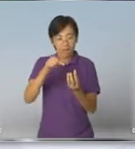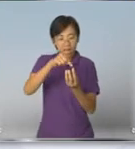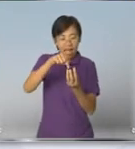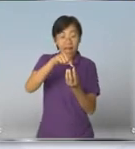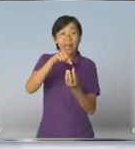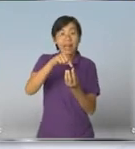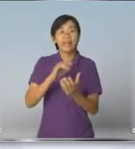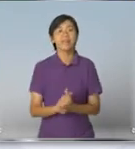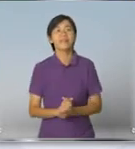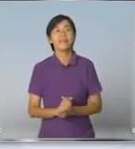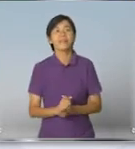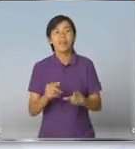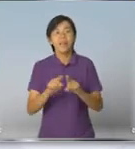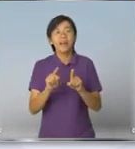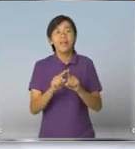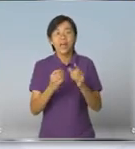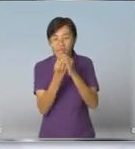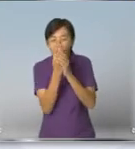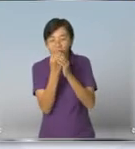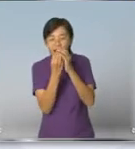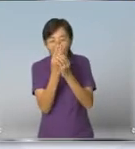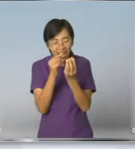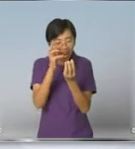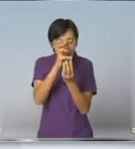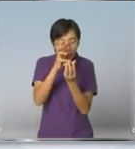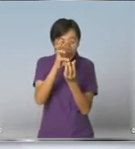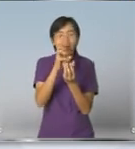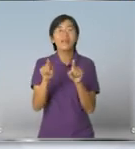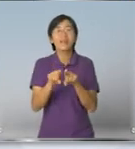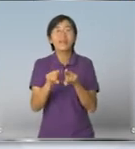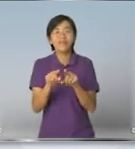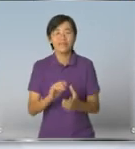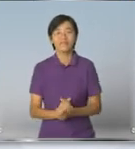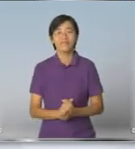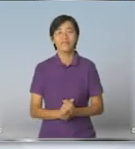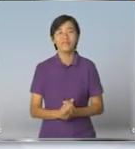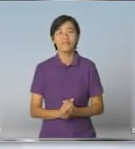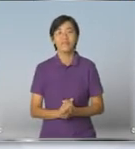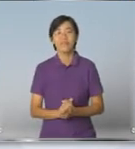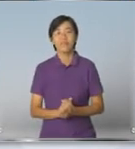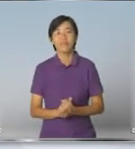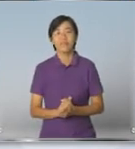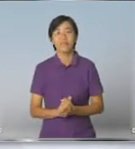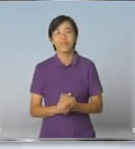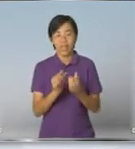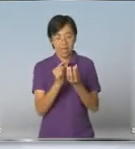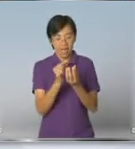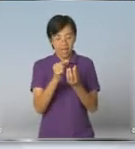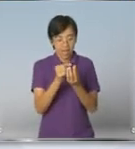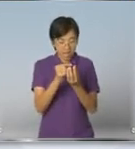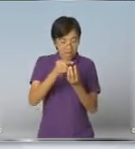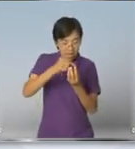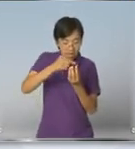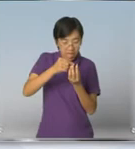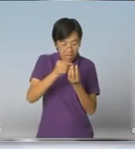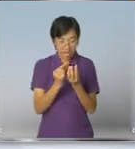งกลาง ครับเหมือนเกสรอะไรอย่างเงี้ยครับ ใช่ ครับ ใช่จากนั้นนะคะก็จะทํากรีบรอบ